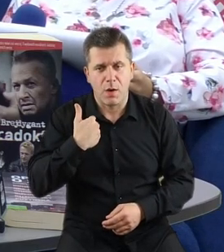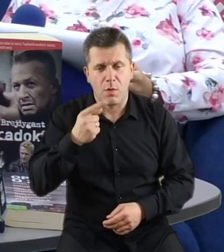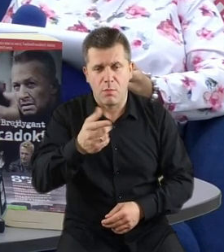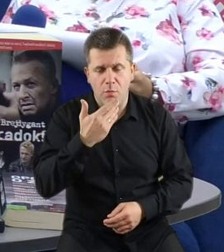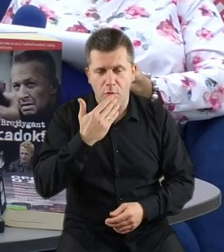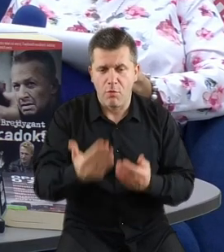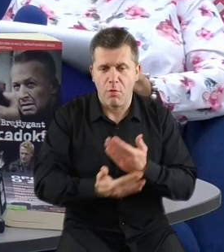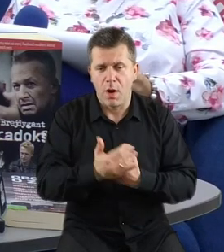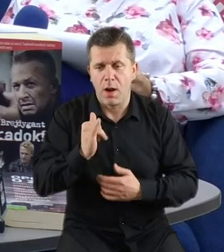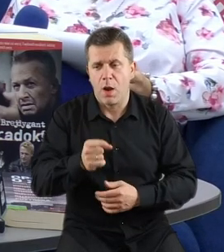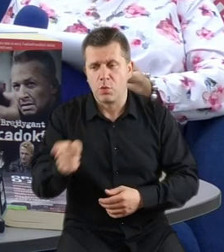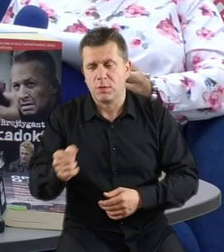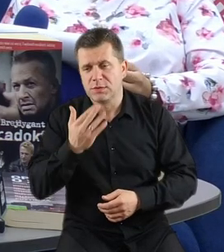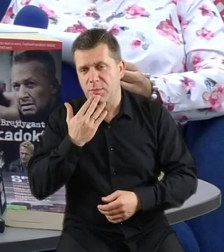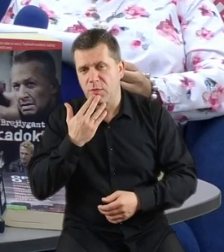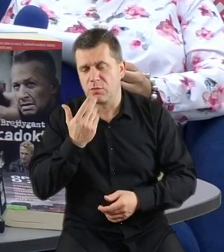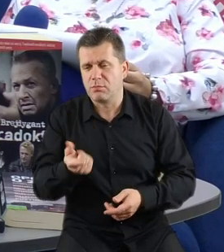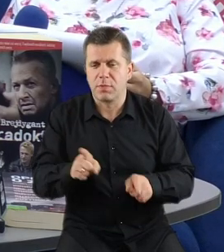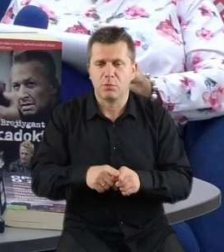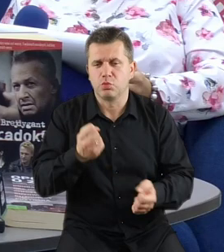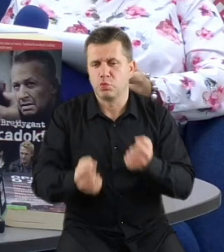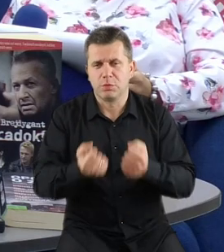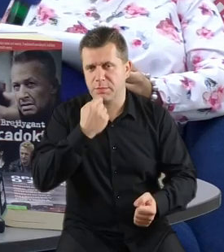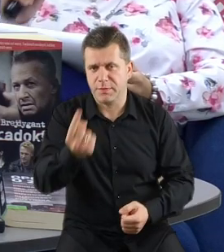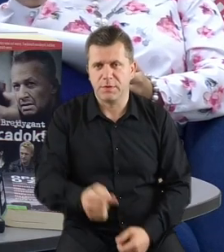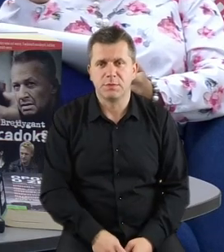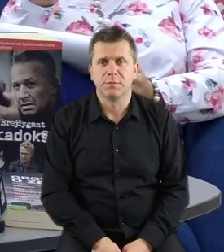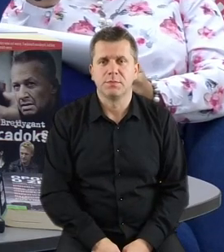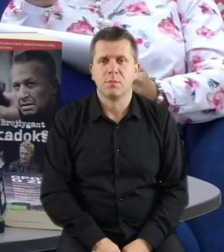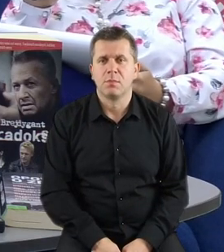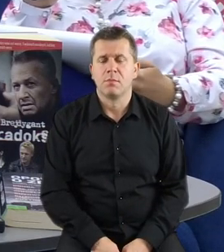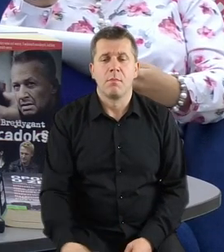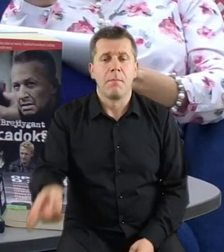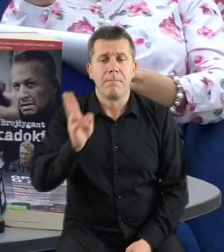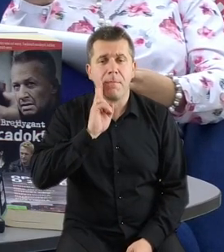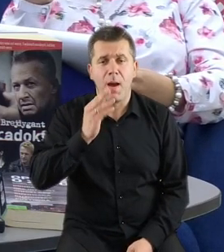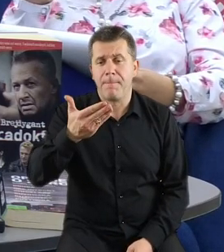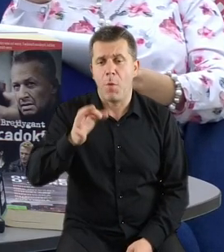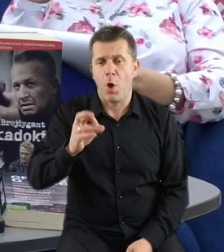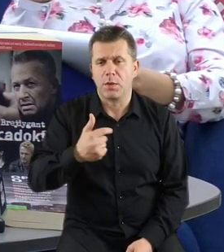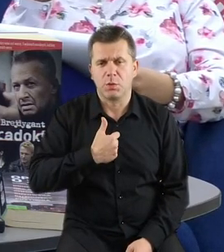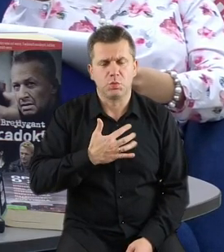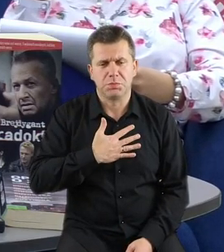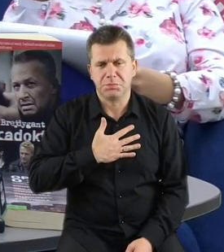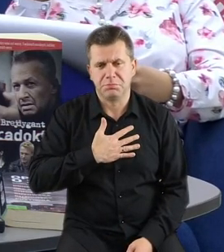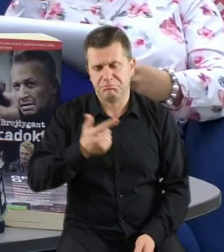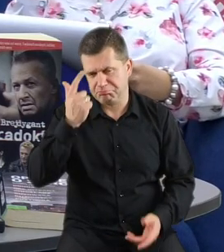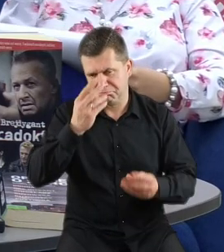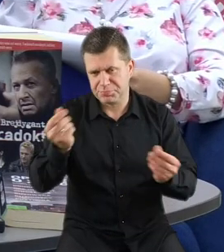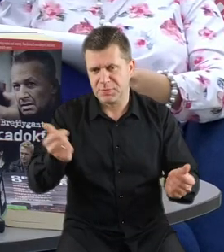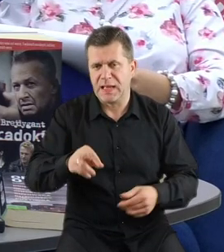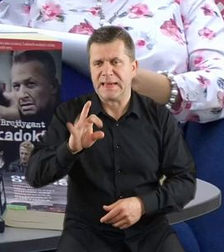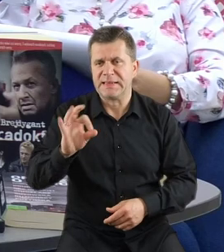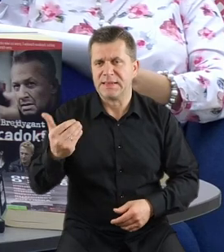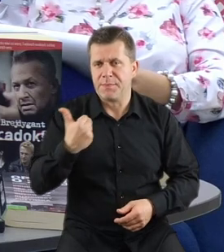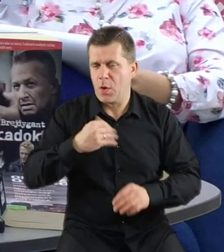się okazało, no to jak tu zapowiada, no to też, no to już trudno mi powiedzieć. W ogóle mama Moniki wyszła mi całkiem z ram w układzie, bo w